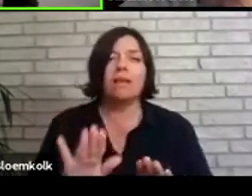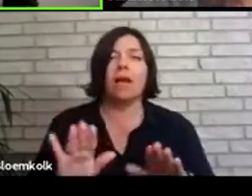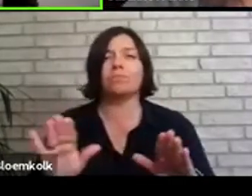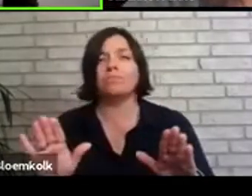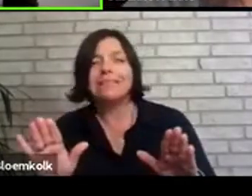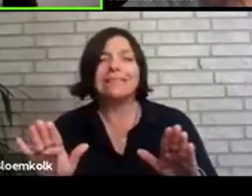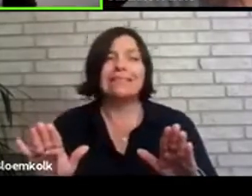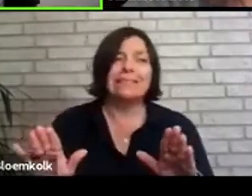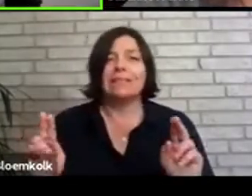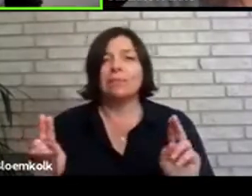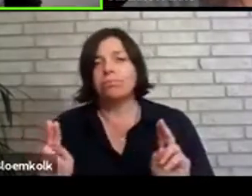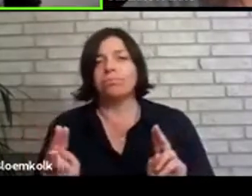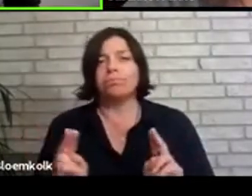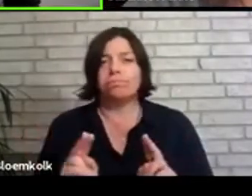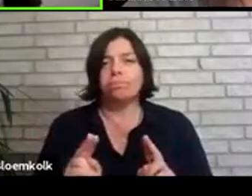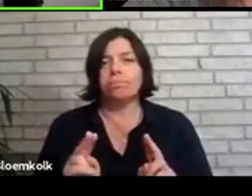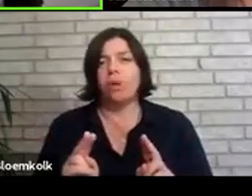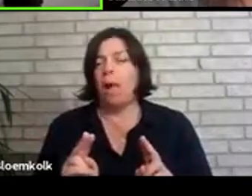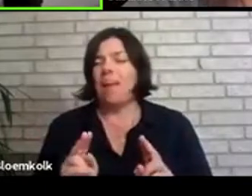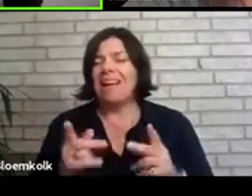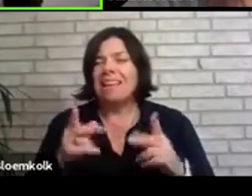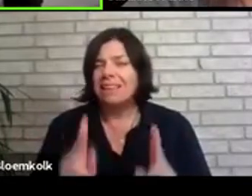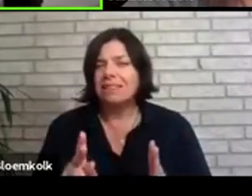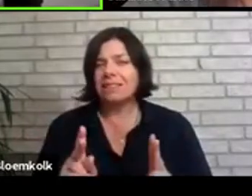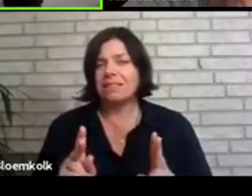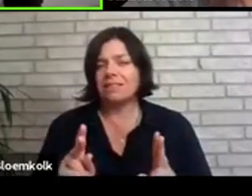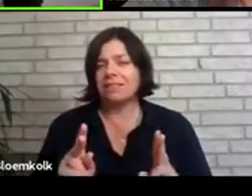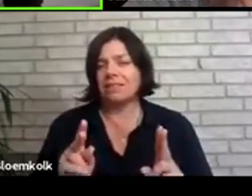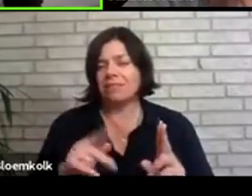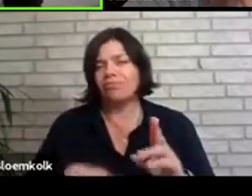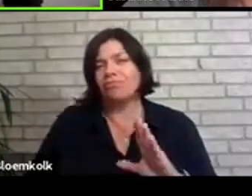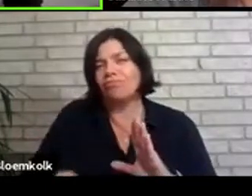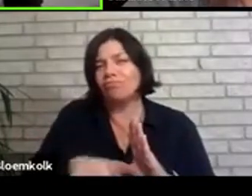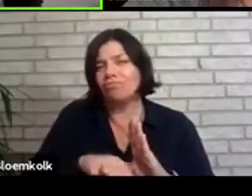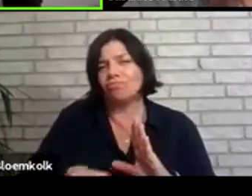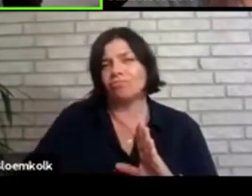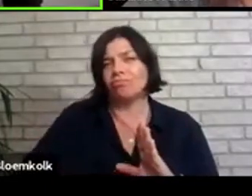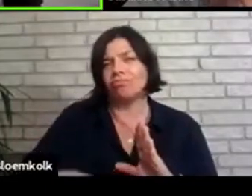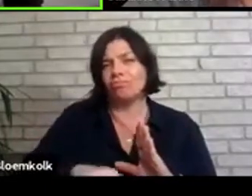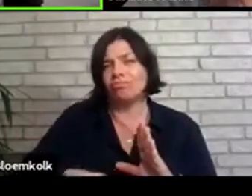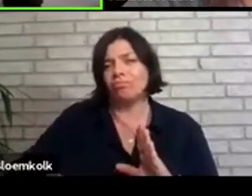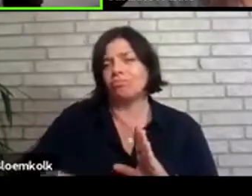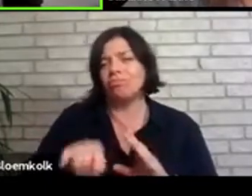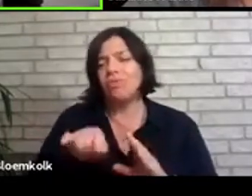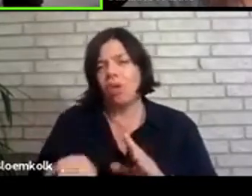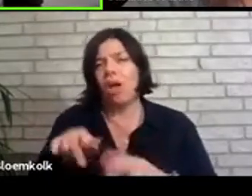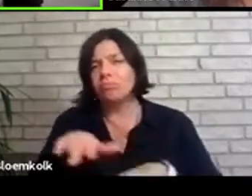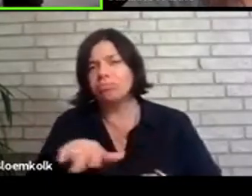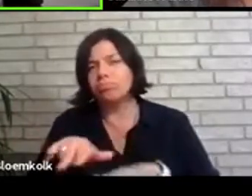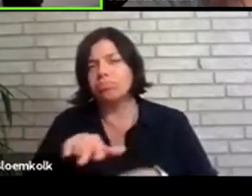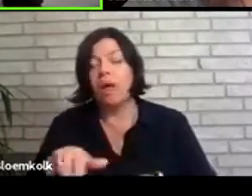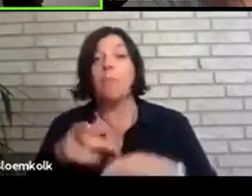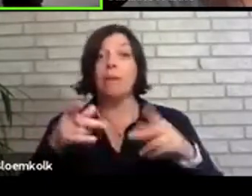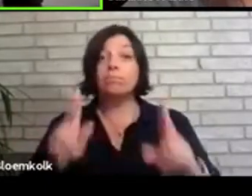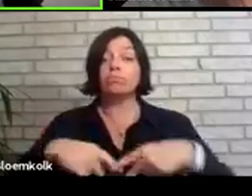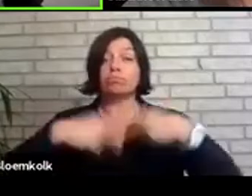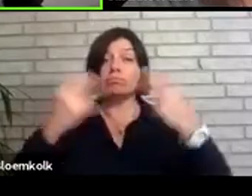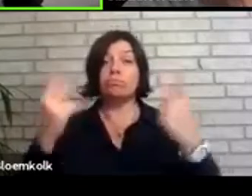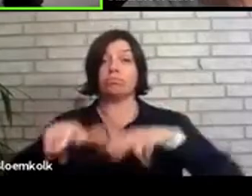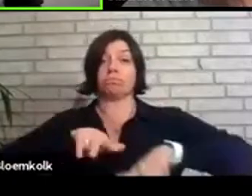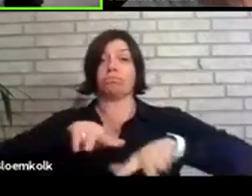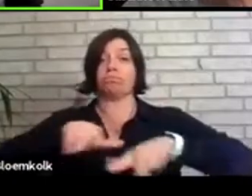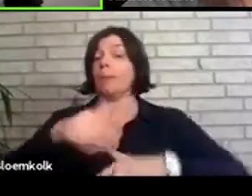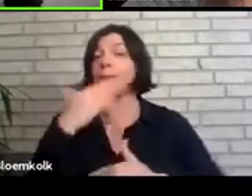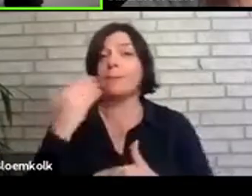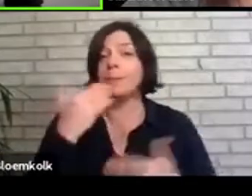nur unterschwellig hergestellt. Oder nur teilweise. Manche Vereine sind da engagierter als andere. Und ich glaube, Susanne wird jetzt gleich sagen, dass es bei Schalke nicht so